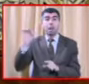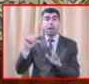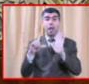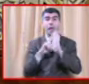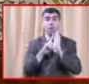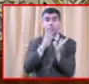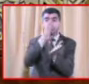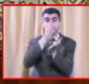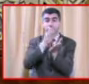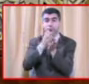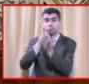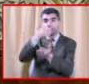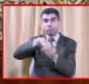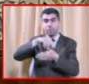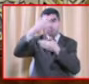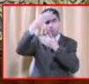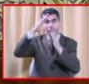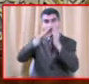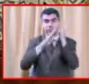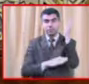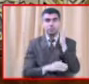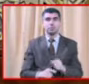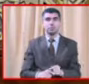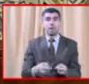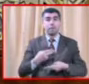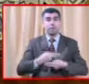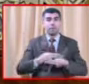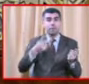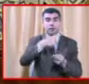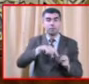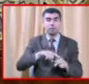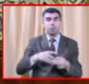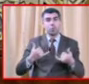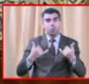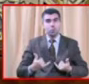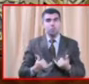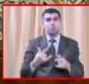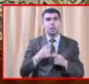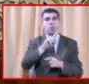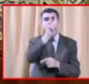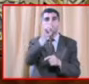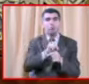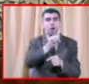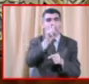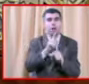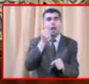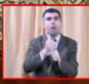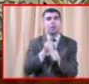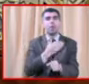بمقتضيات النظام الداخلي لمجلس الموقر، نخصص هذه الجلسة لأسئلة شفوية لمراقبة العمل